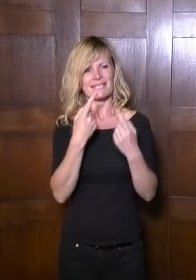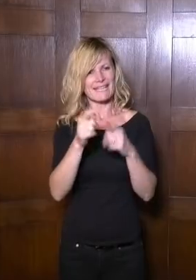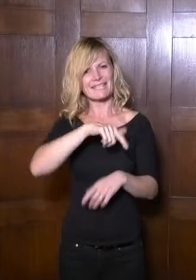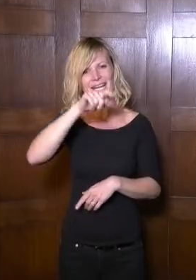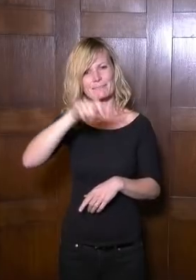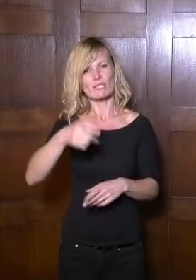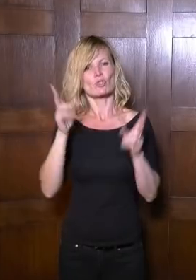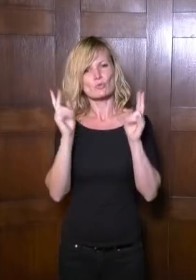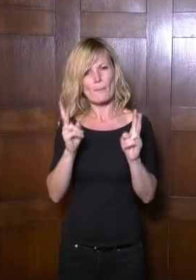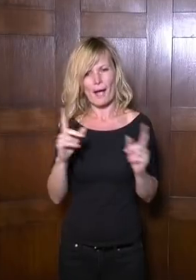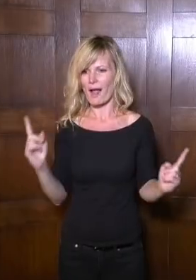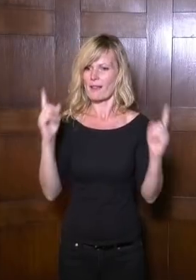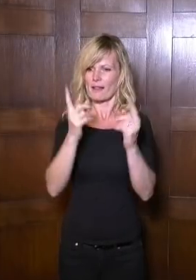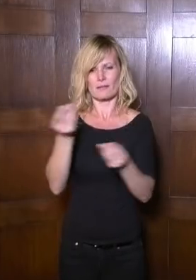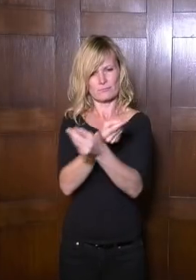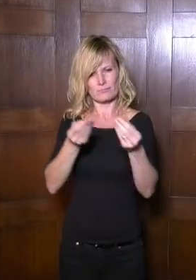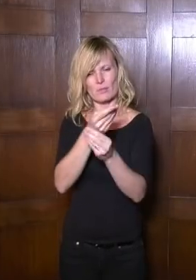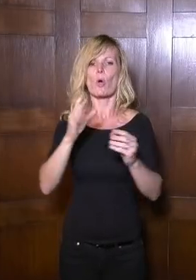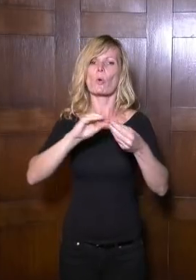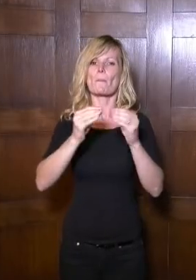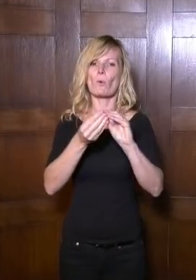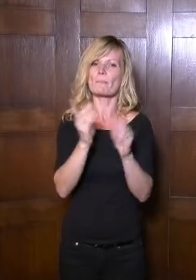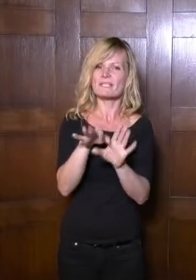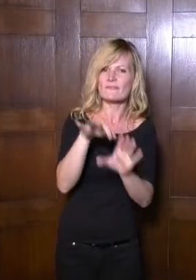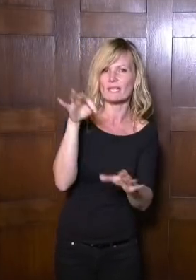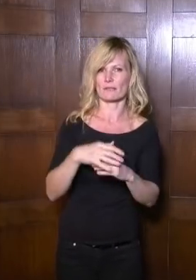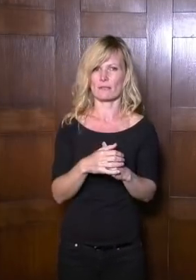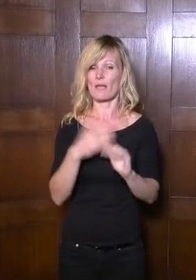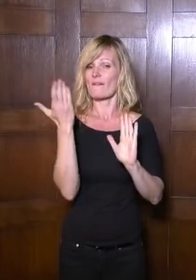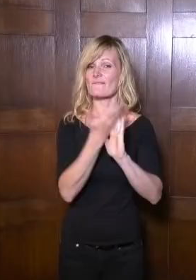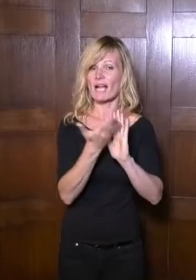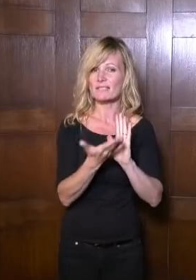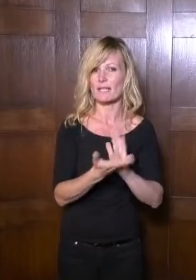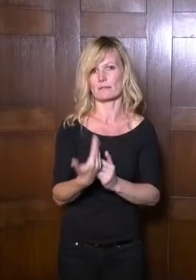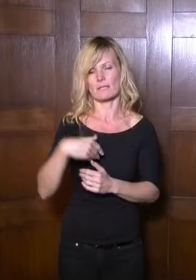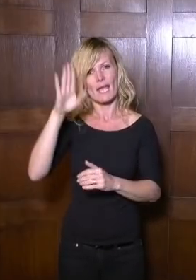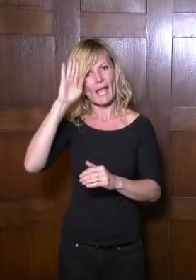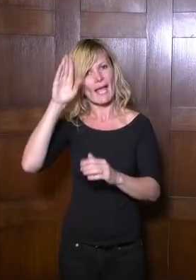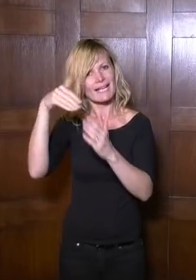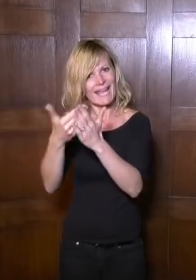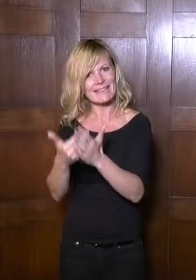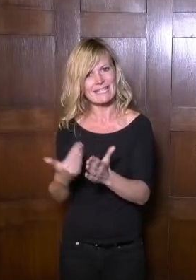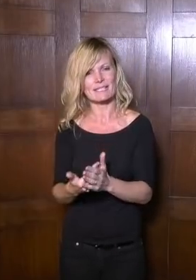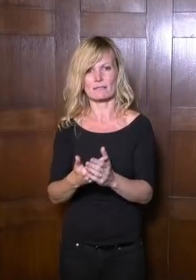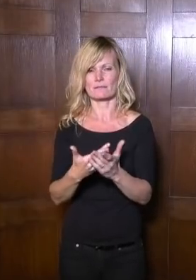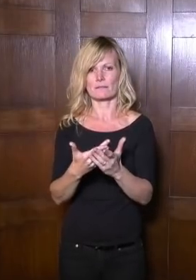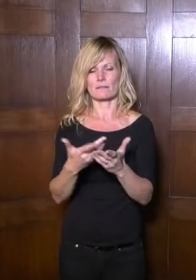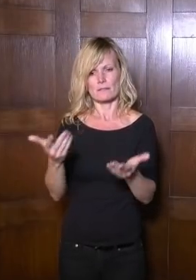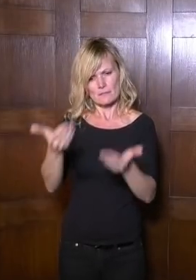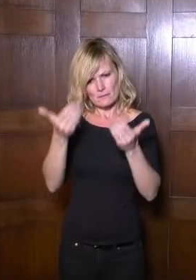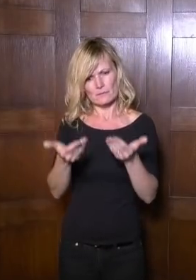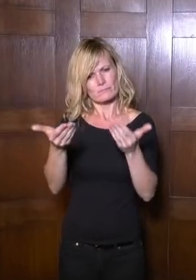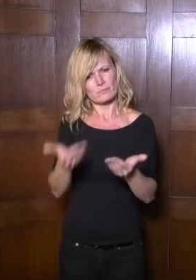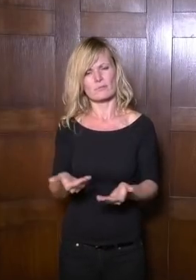führen, einen Kompromiss einzugehen, sich mit Fakten und Erkenntnissen auseinanderzusetzen, sondern er wertet andere